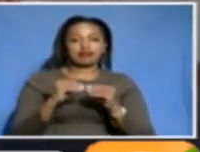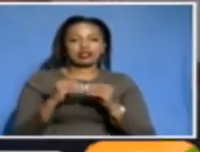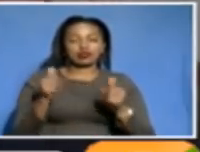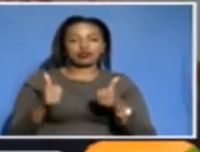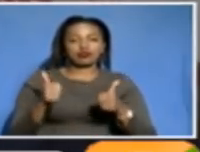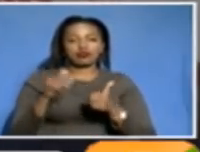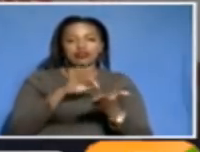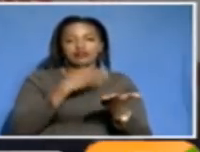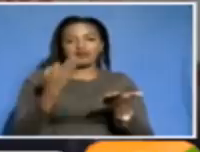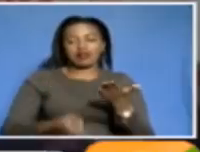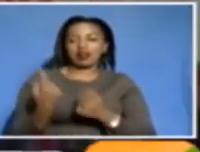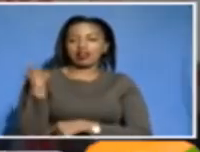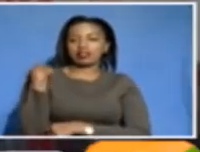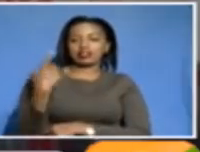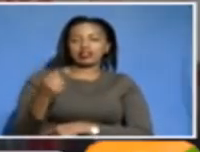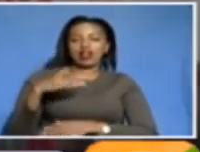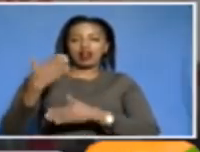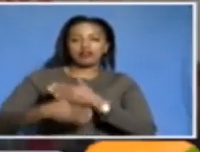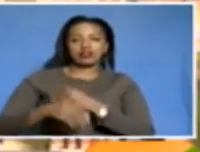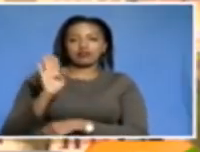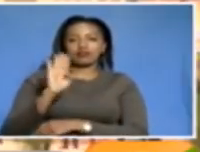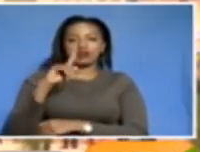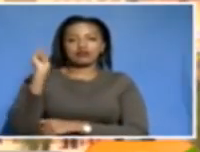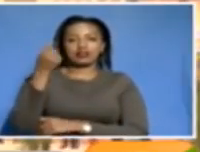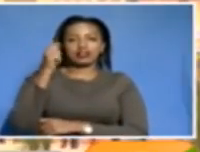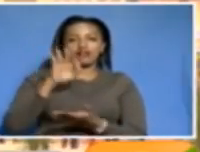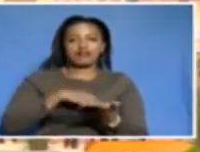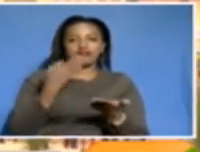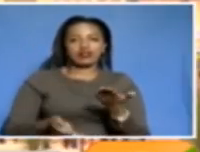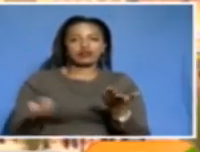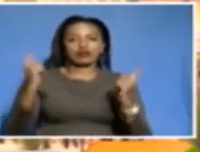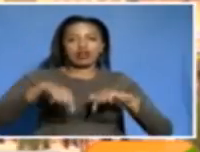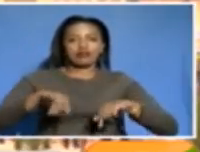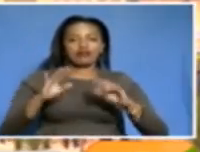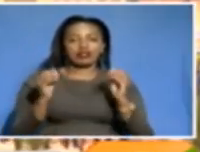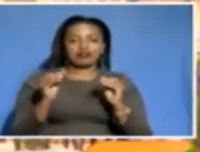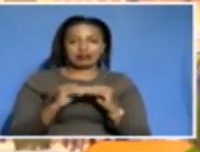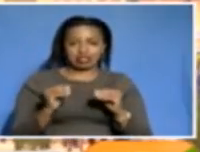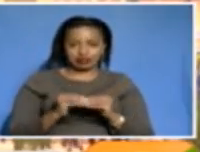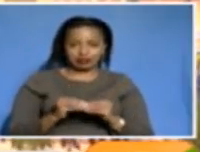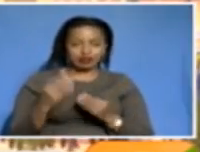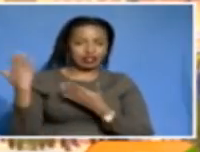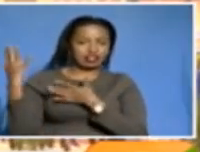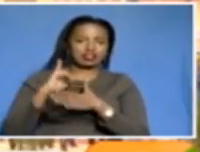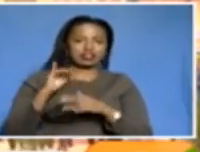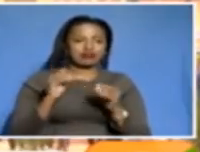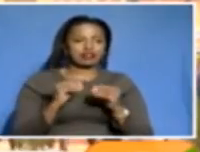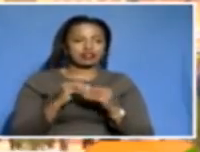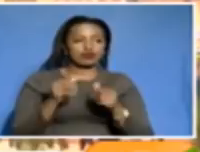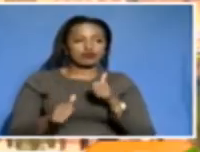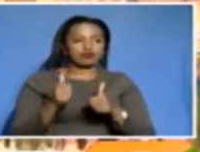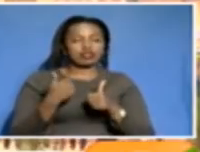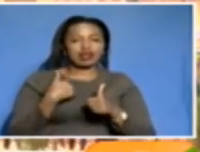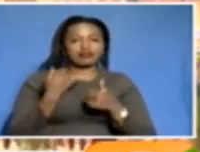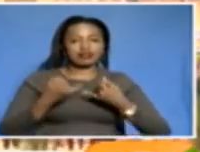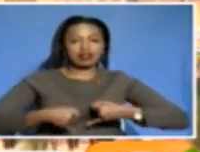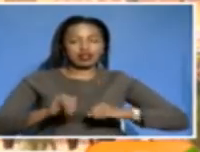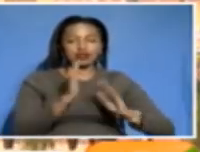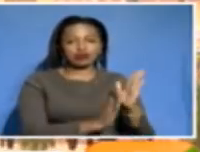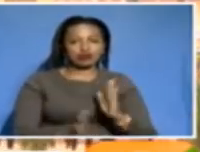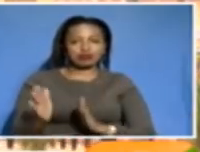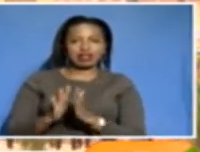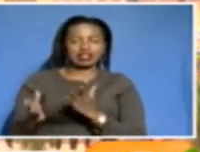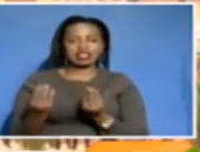nchi ya Burundi kususia mkutano huo bila udhuru. Ni mkutano ambao bila shaka umeandaa mikakati ya kurahisisha biashara na